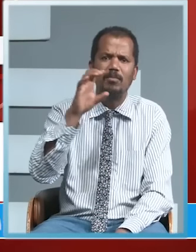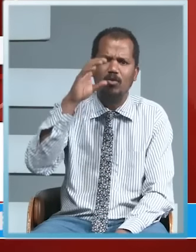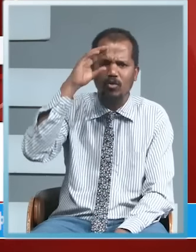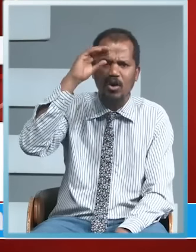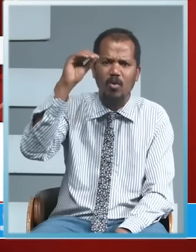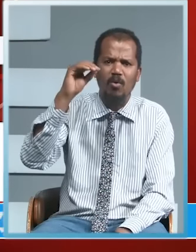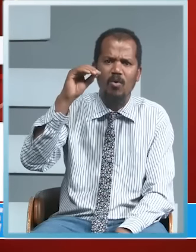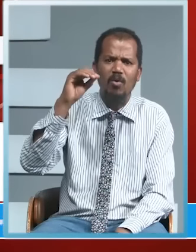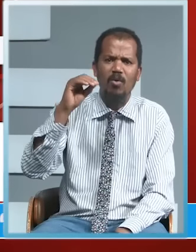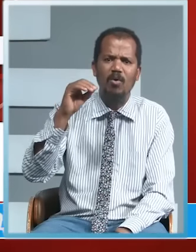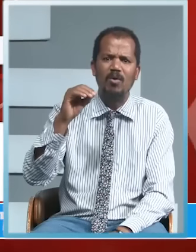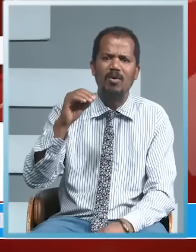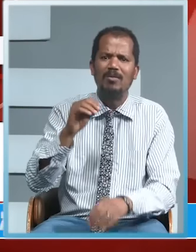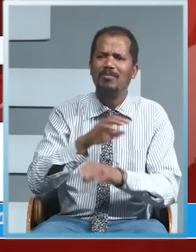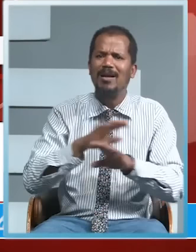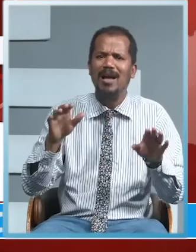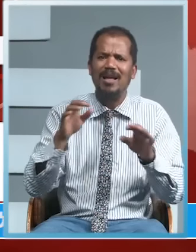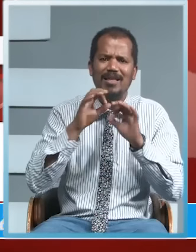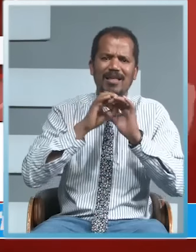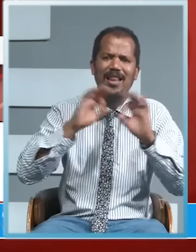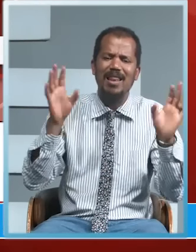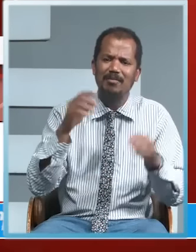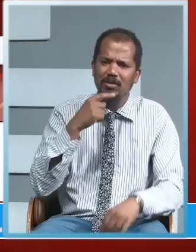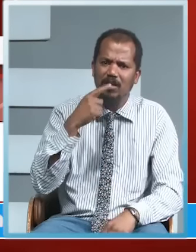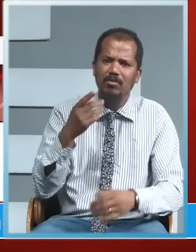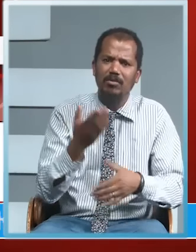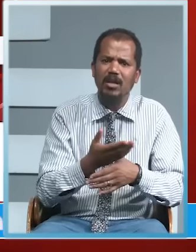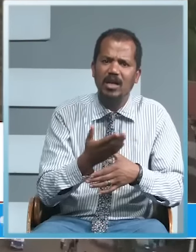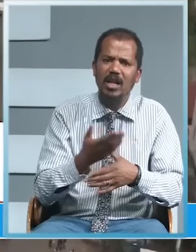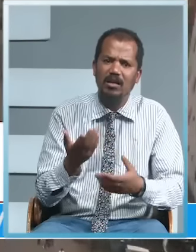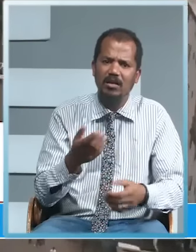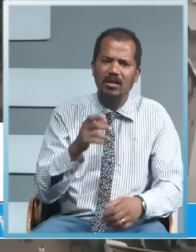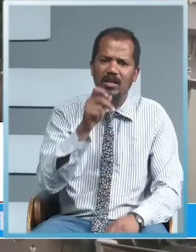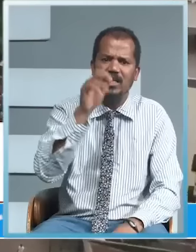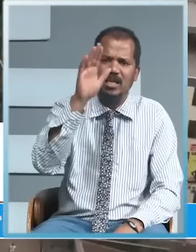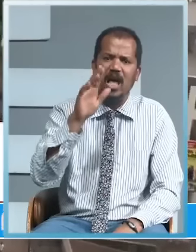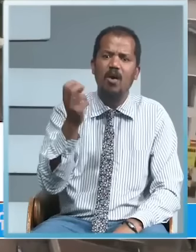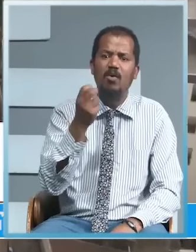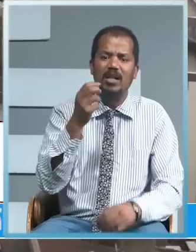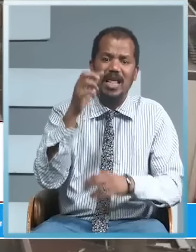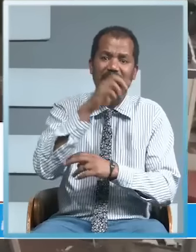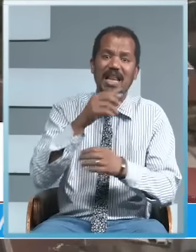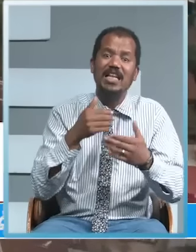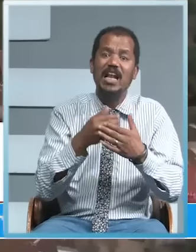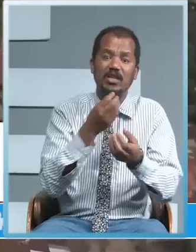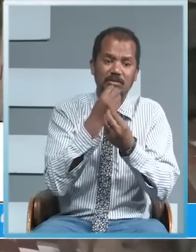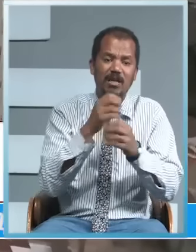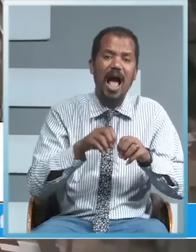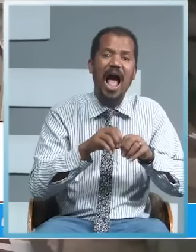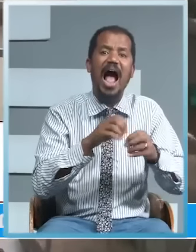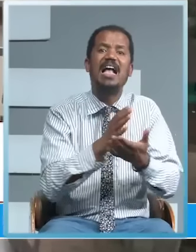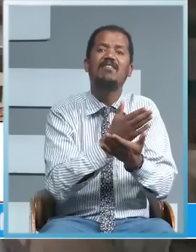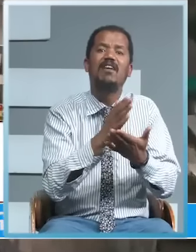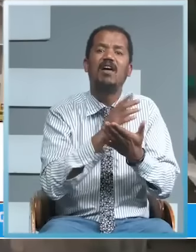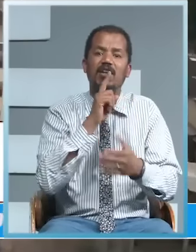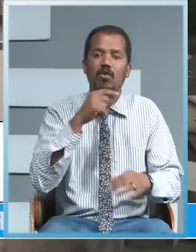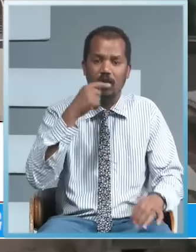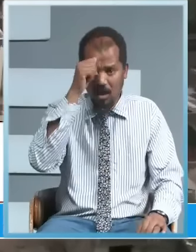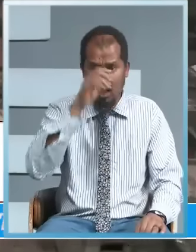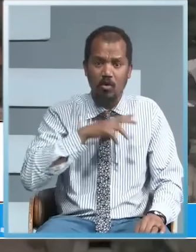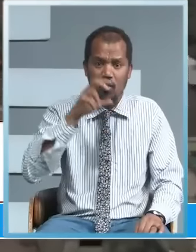ሰው በቃ ተቃጥሏለን ትላቸው የለም ተብለን ተከለከል። የዲጋ ወረዳ የዕለት ደራሽ ምግብ አከፋፋይ ነው ያሉት